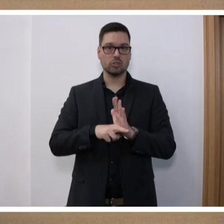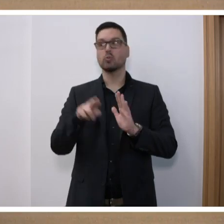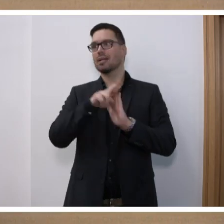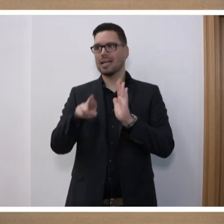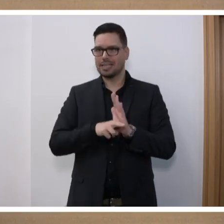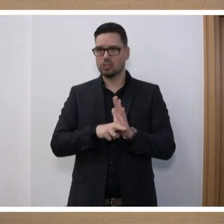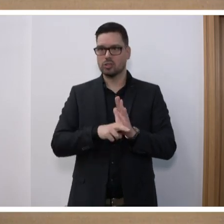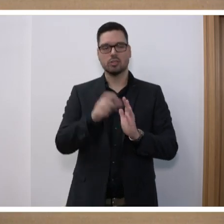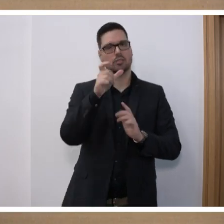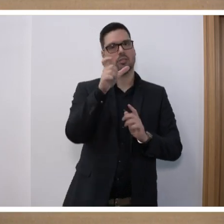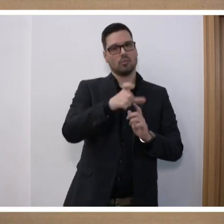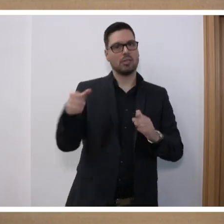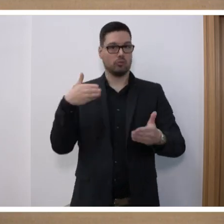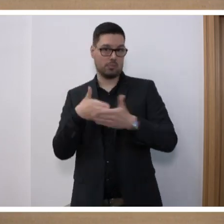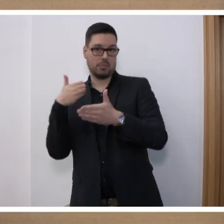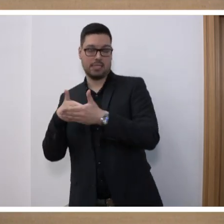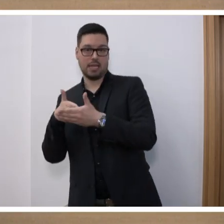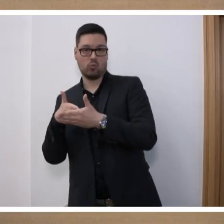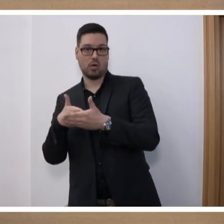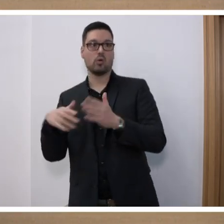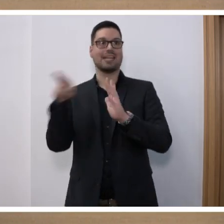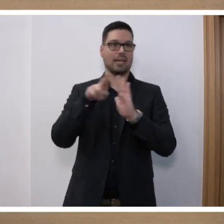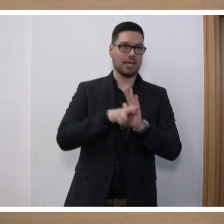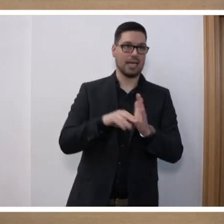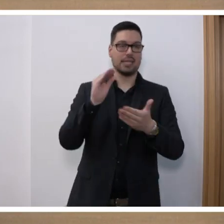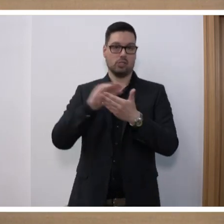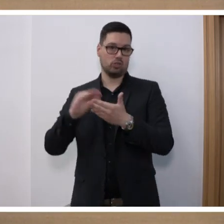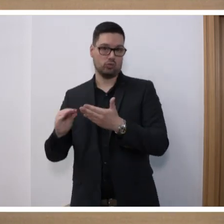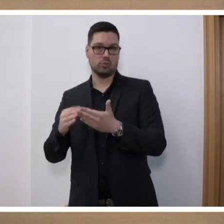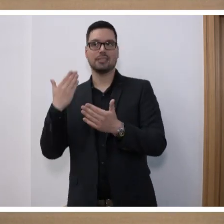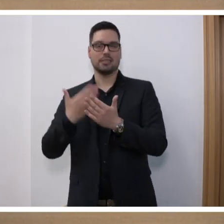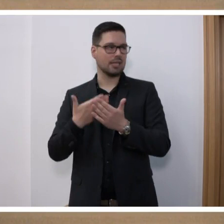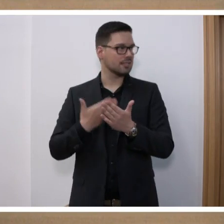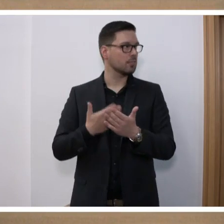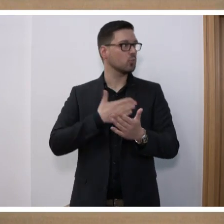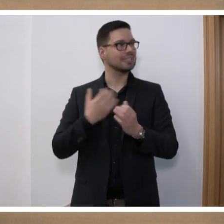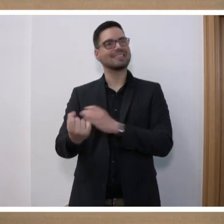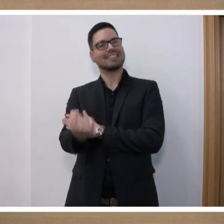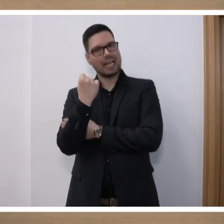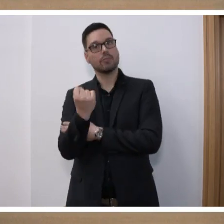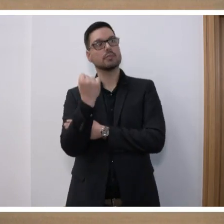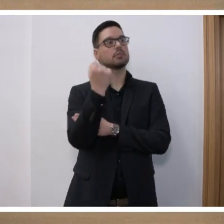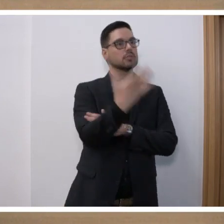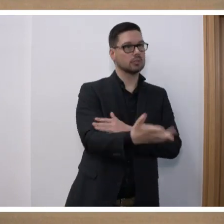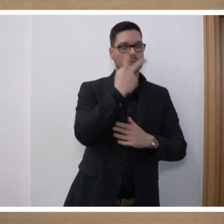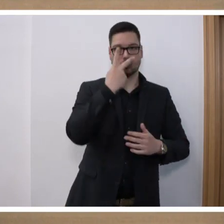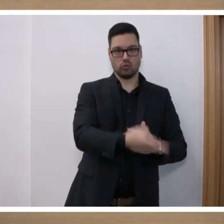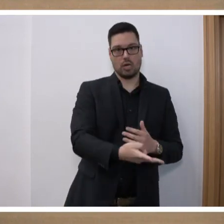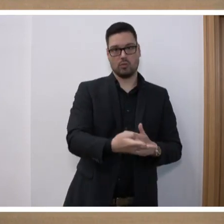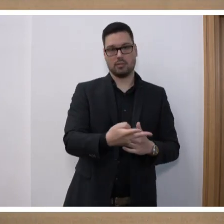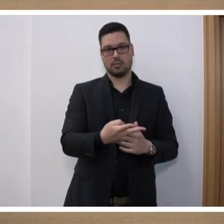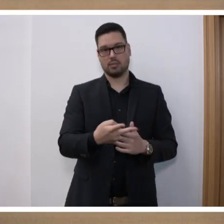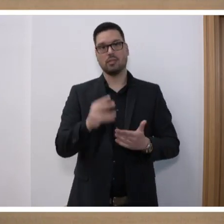von Menschen mit Behinderung, auch an Regelschulen beschult zu werden. Deswegen muss unsere Kraft dahin gehen, zu gucken, dass wir